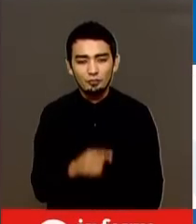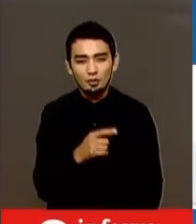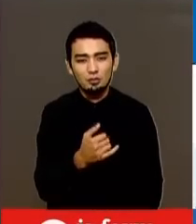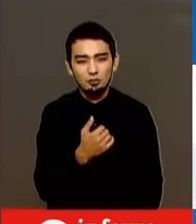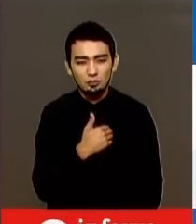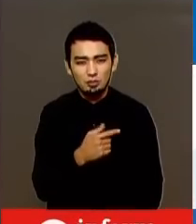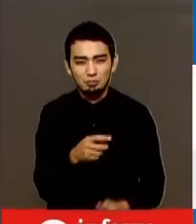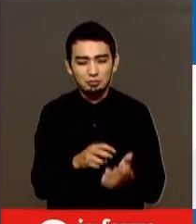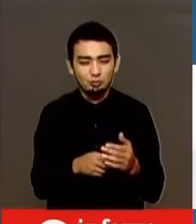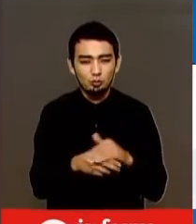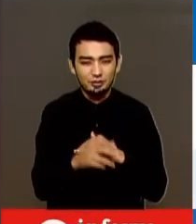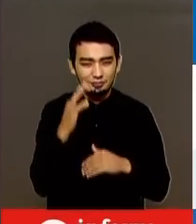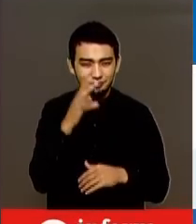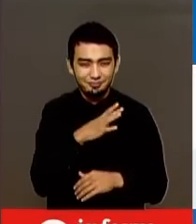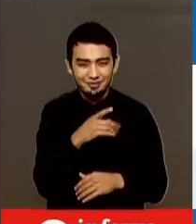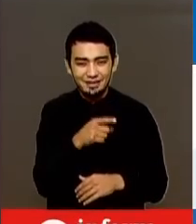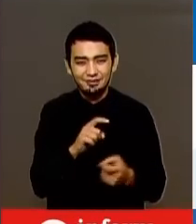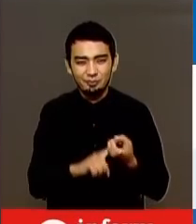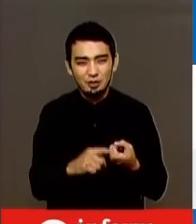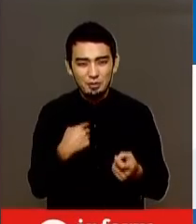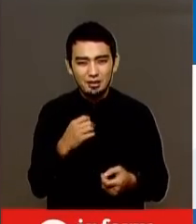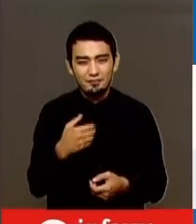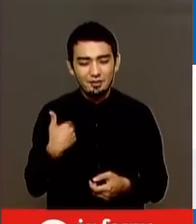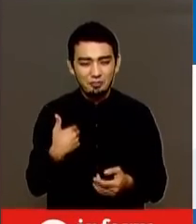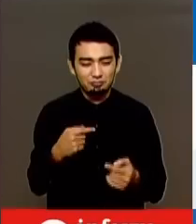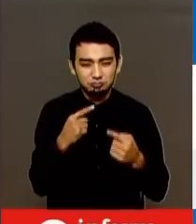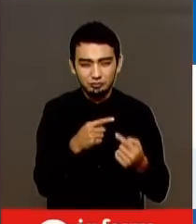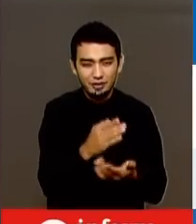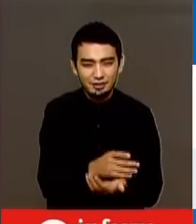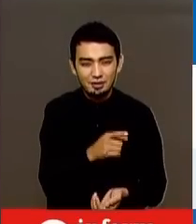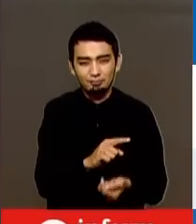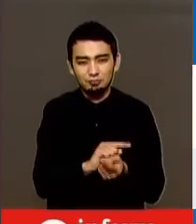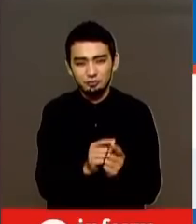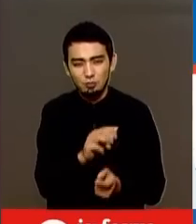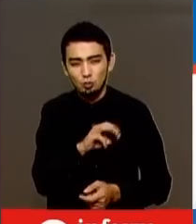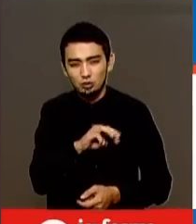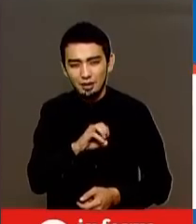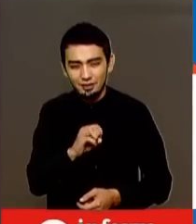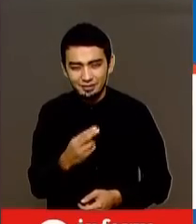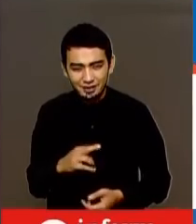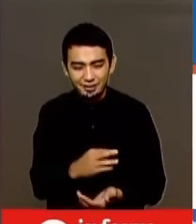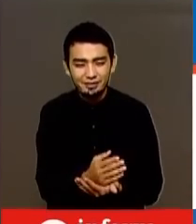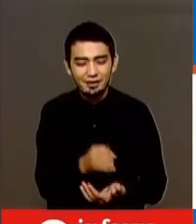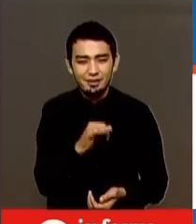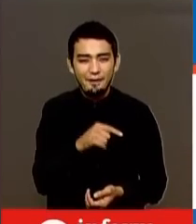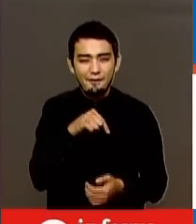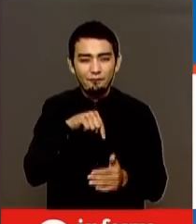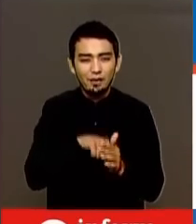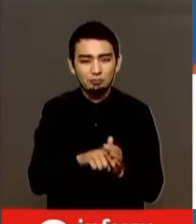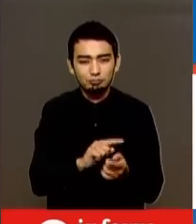атак. И он это делает вот путем эволюции, путем мутации. То есть он внешне